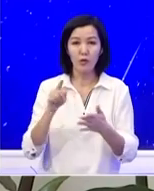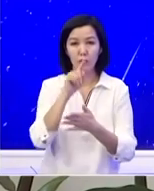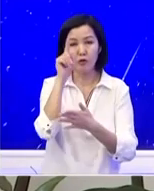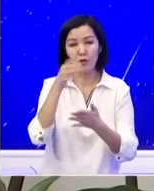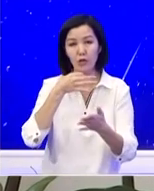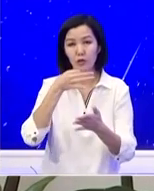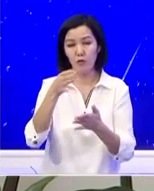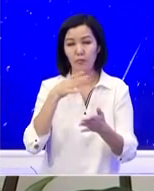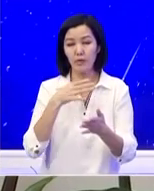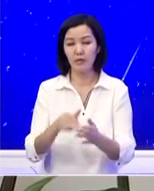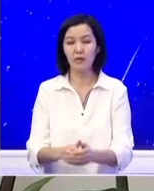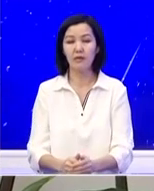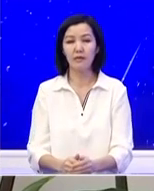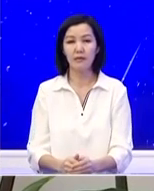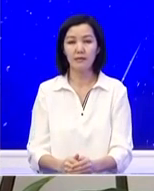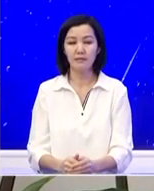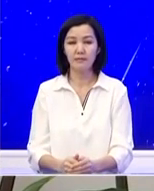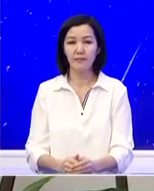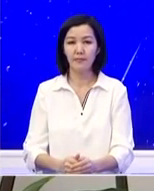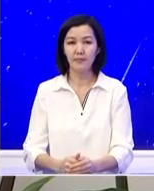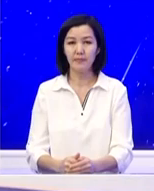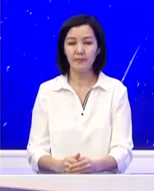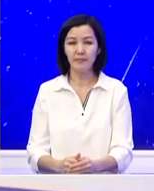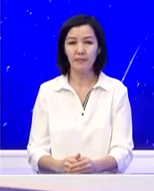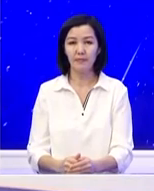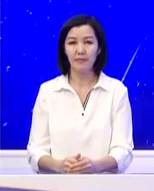сол сұрақтарға жауап берілуде.